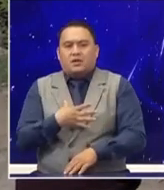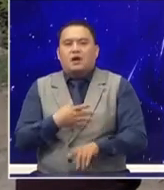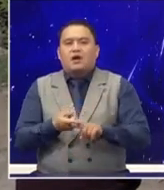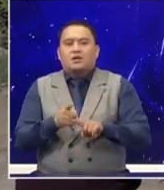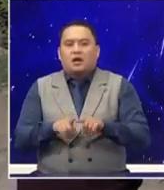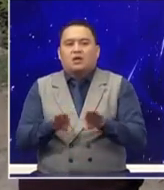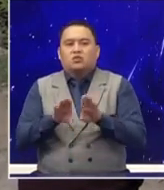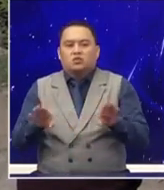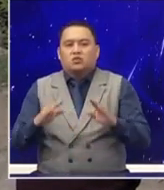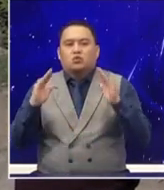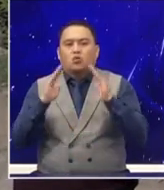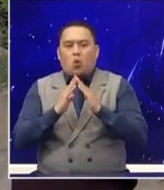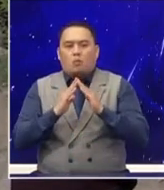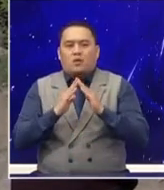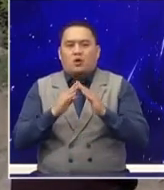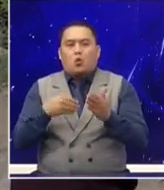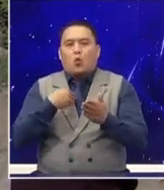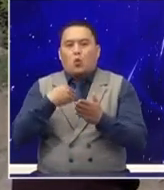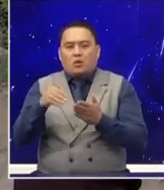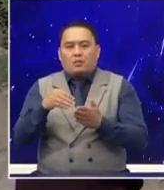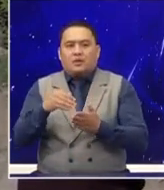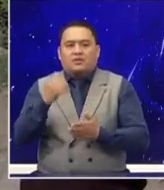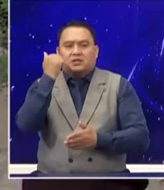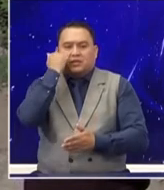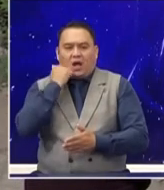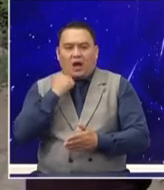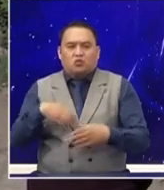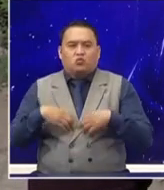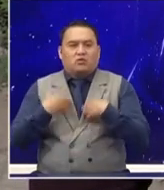также, конечно, дом, когда мы ее приобрели, он был очень страшный.